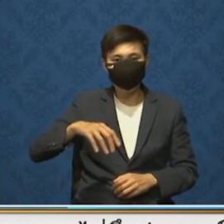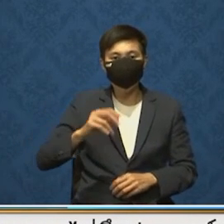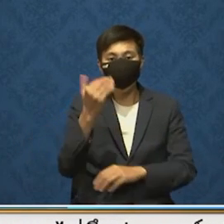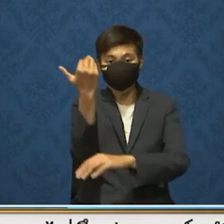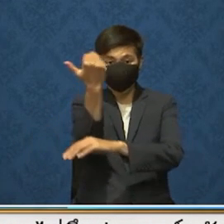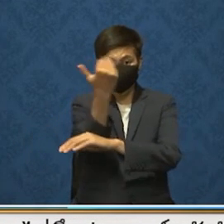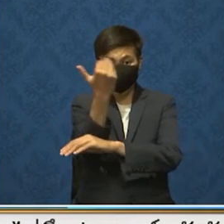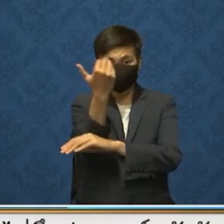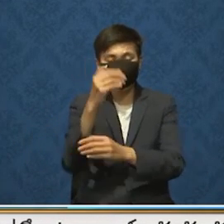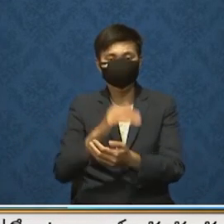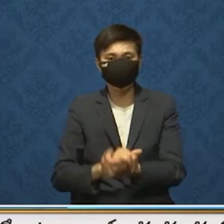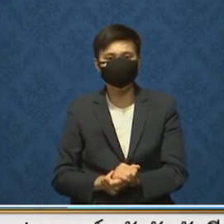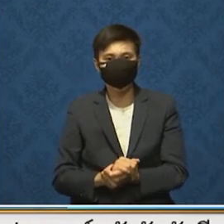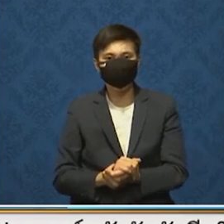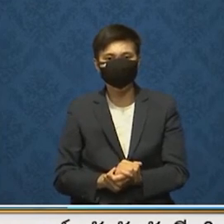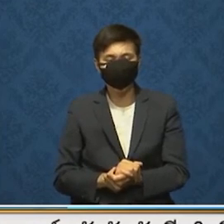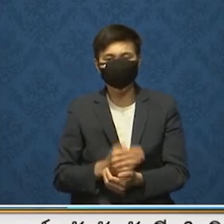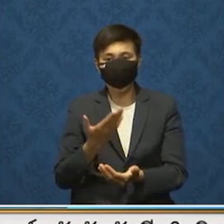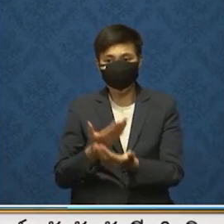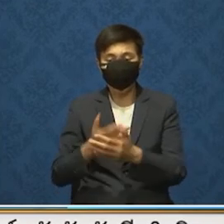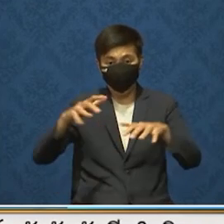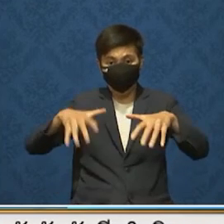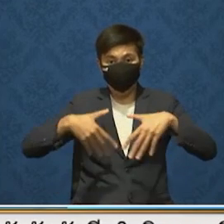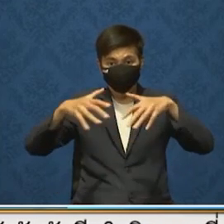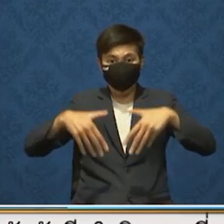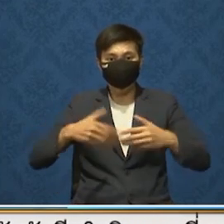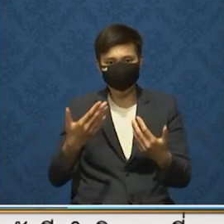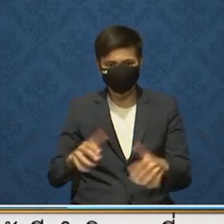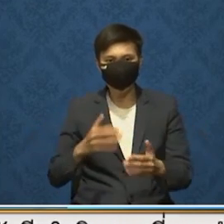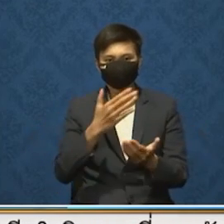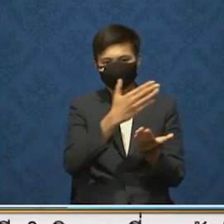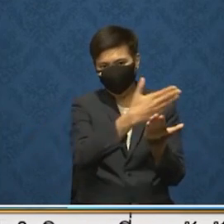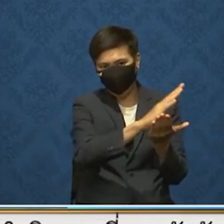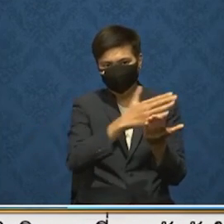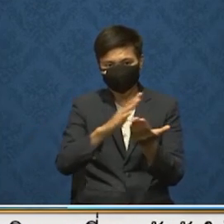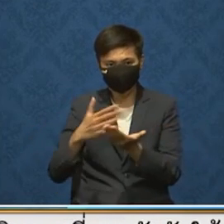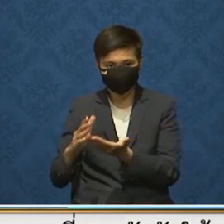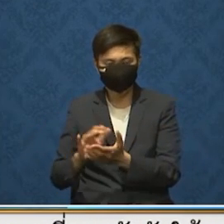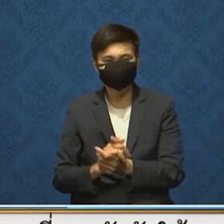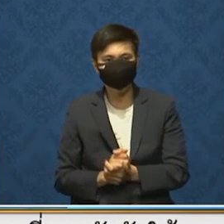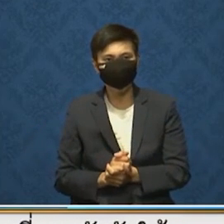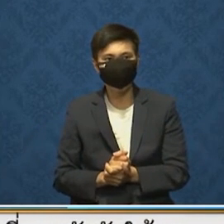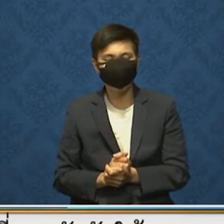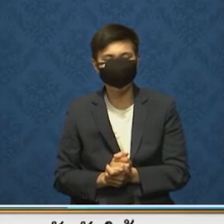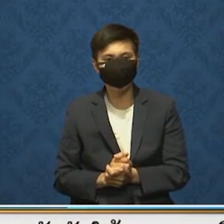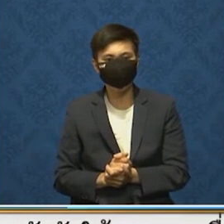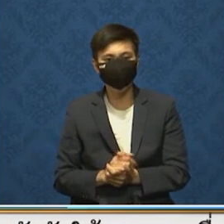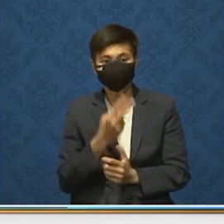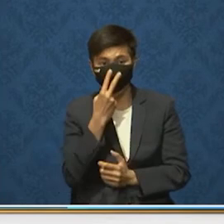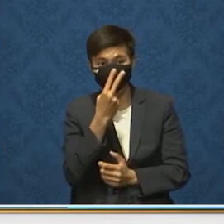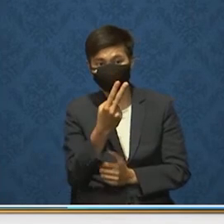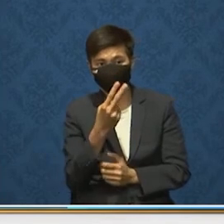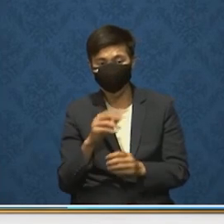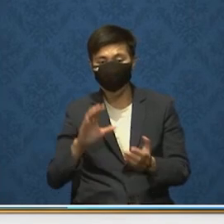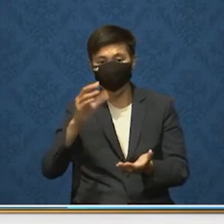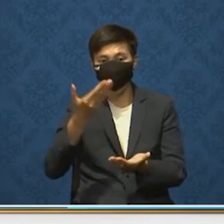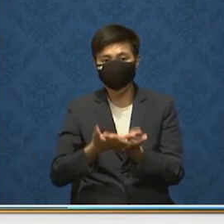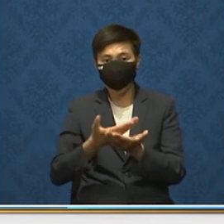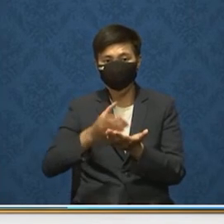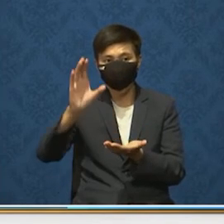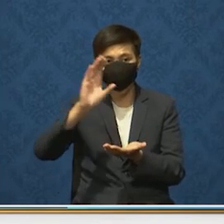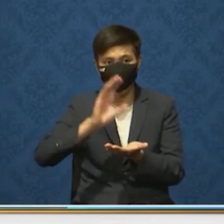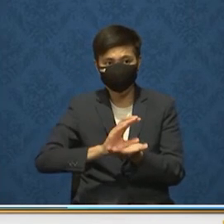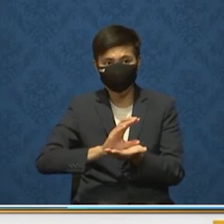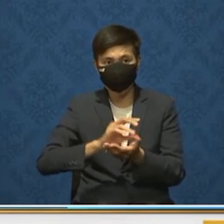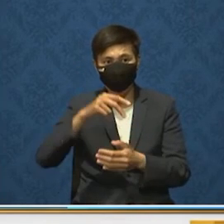้ที่มาก็แ่งๆกัไปฉะนาที retrouverลองมาดูง featuringของกระส่วงพัส